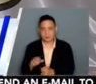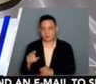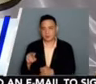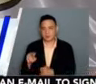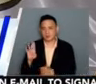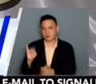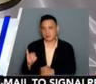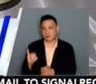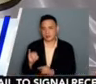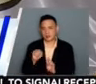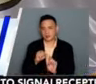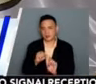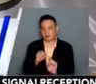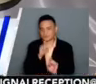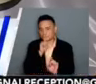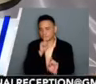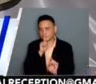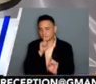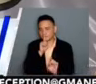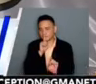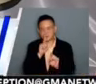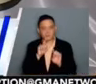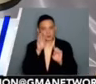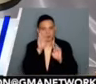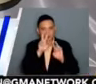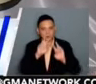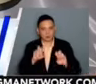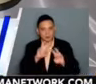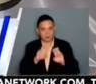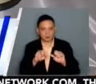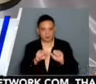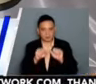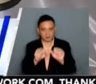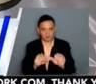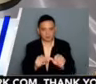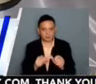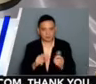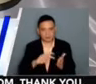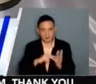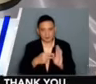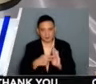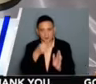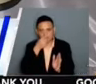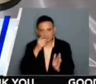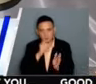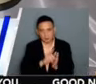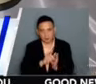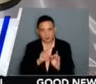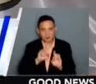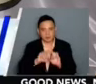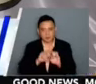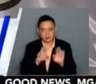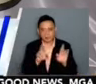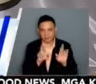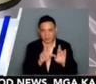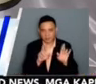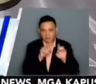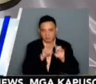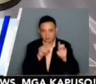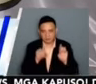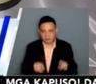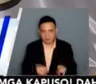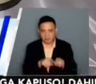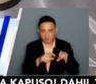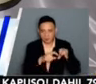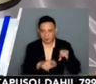yon sa iniimbestiga natin ngayon, na kuha tayo ng mga dokumento doon, mga resibo, at